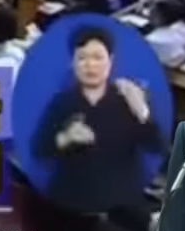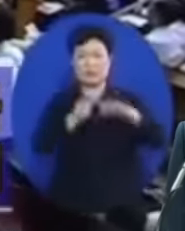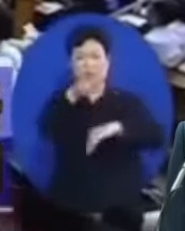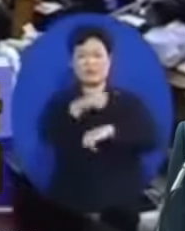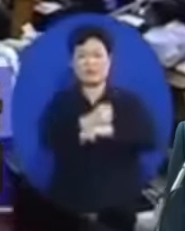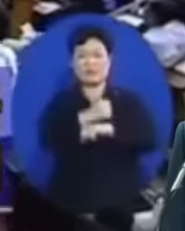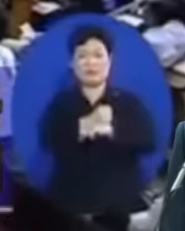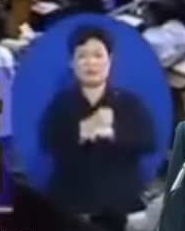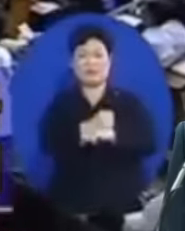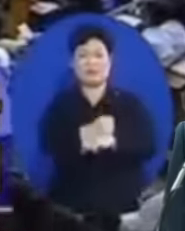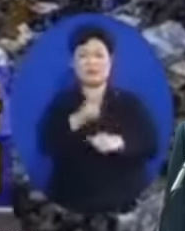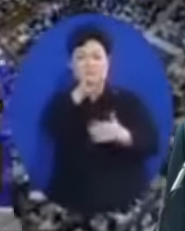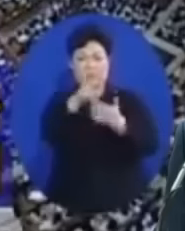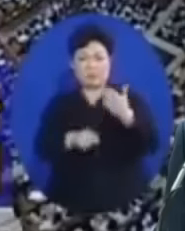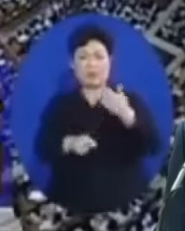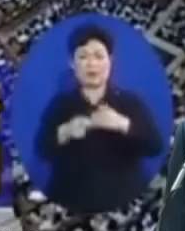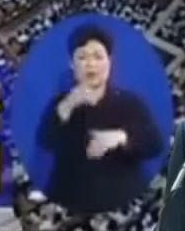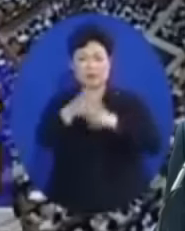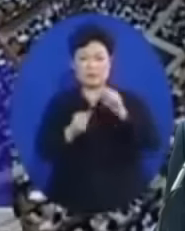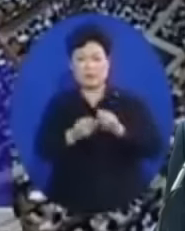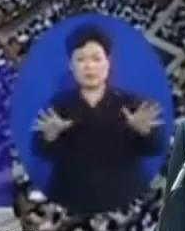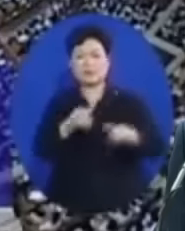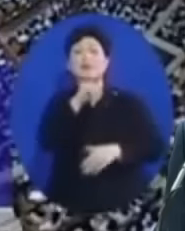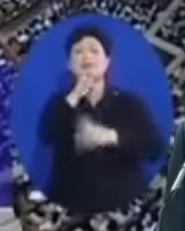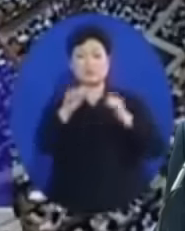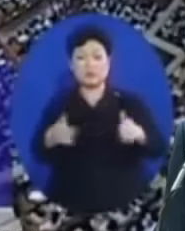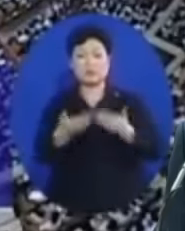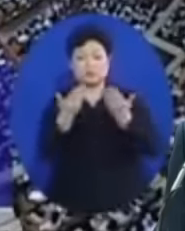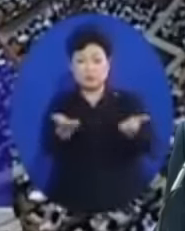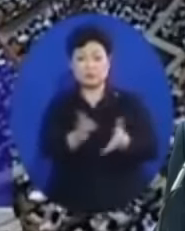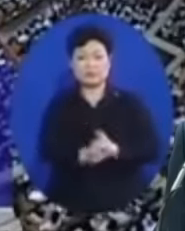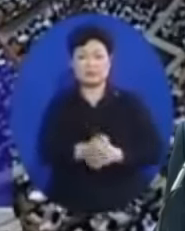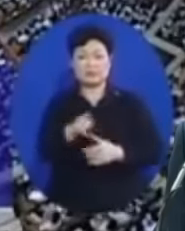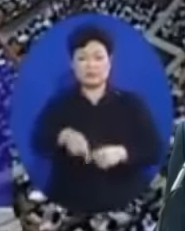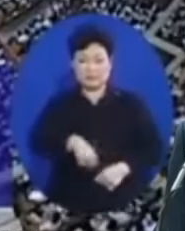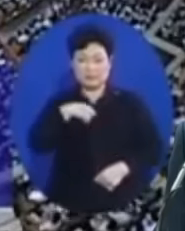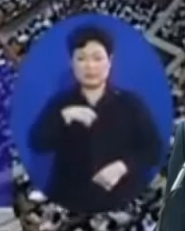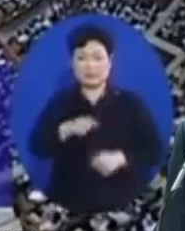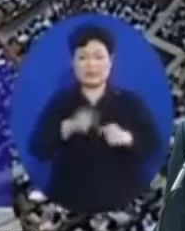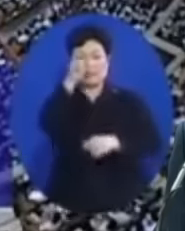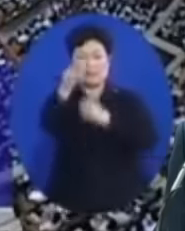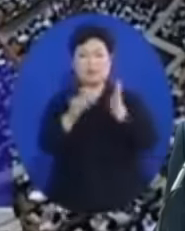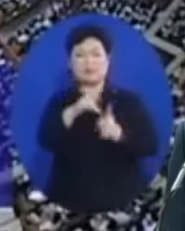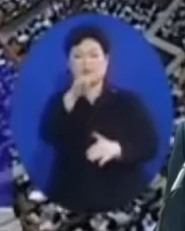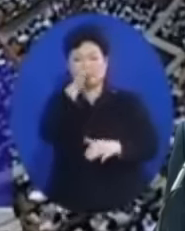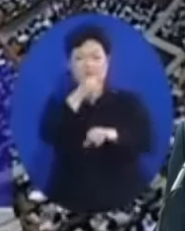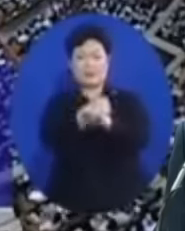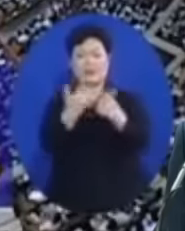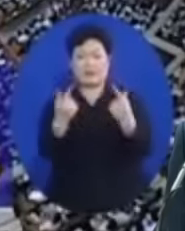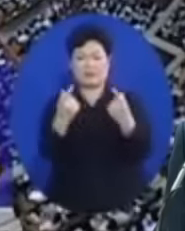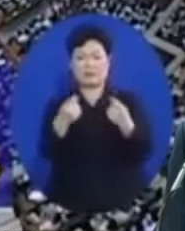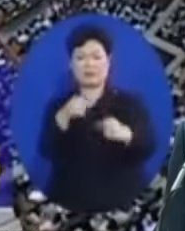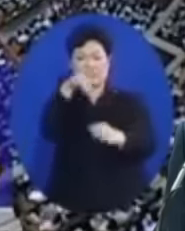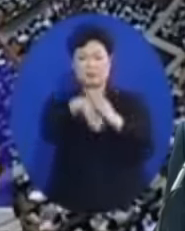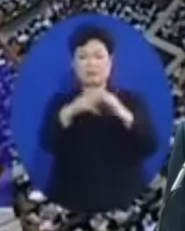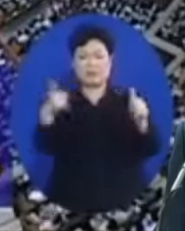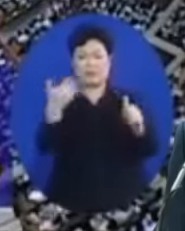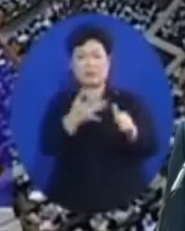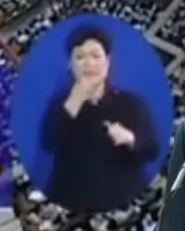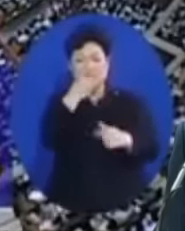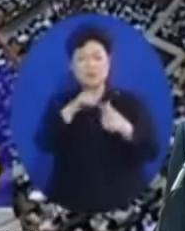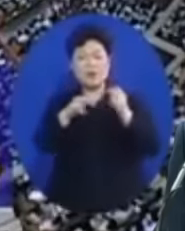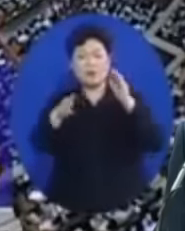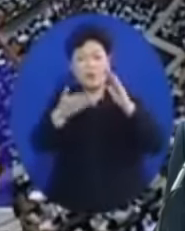하려 하심이라. 기록된 바 그가 허뜩 가난한 자들에게 주었으니 그 의가 영원토록 있느니라 함과 같으니라. 심는 자에게 씨와